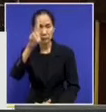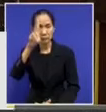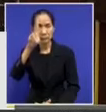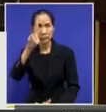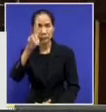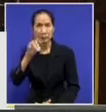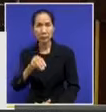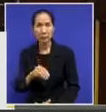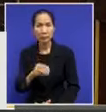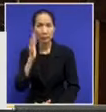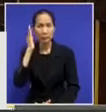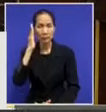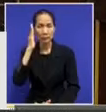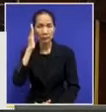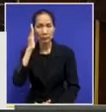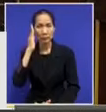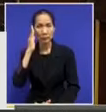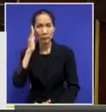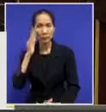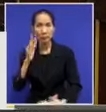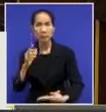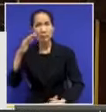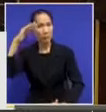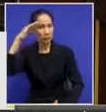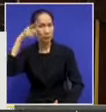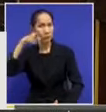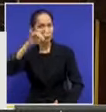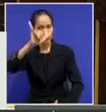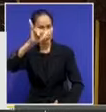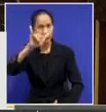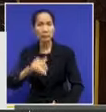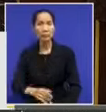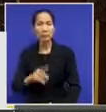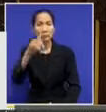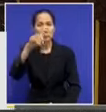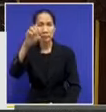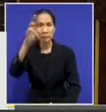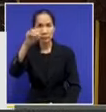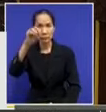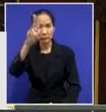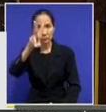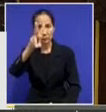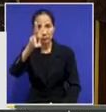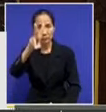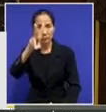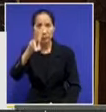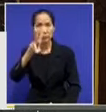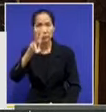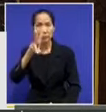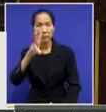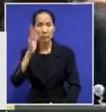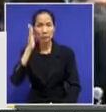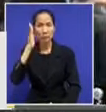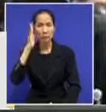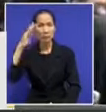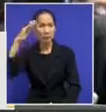านิตเทียนทอง พลเอกประยุทธ์จันโอชาครับ 162นายถาปกรณ์กุลเจริญ พ